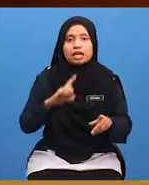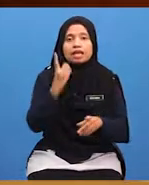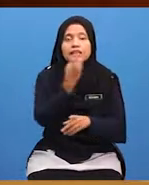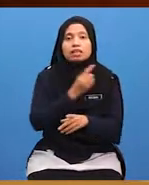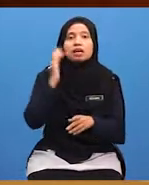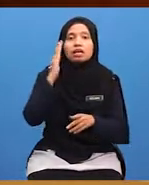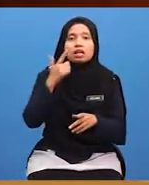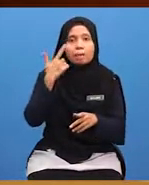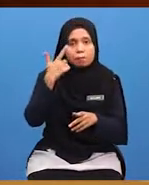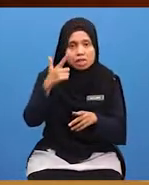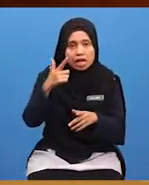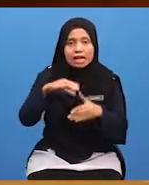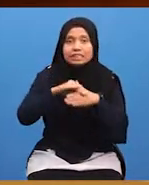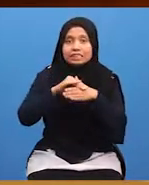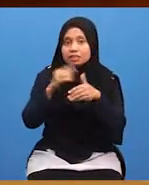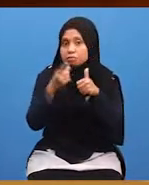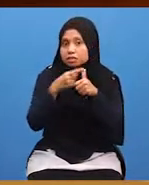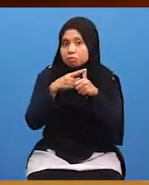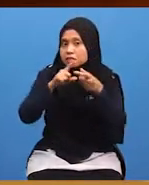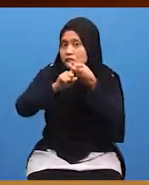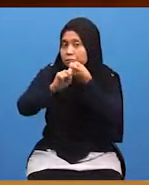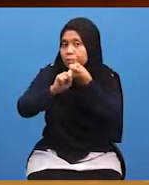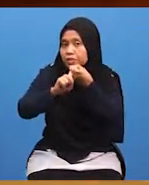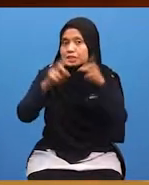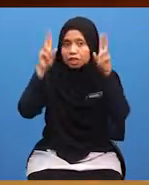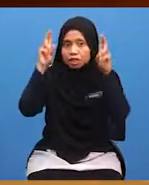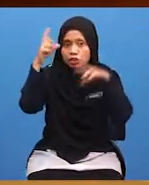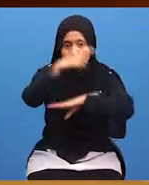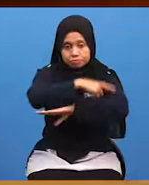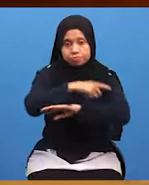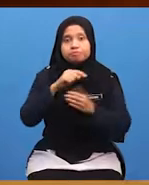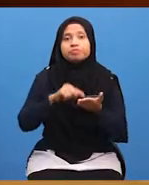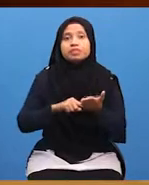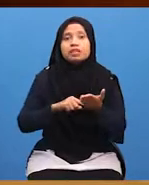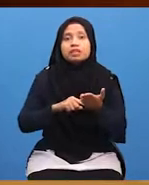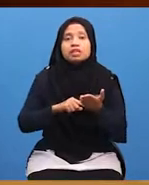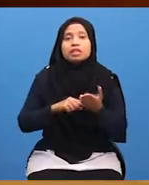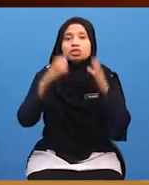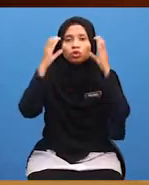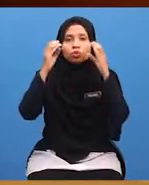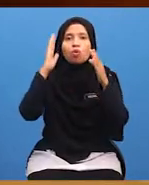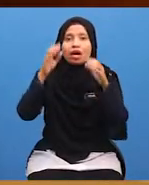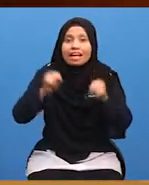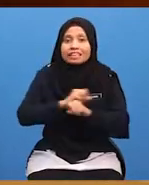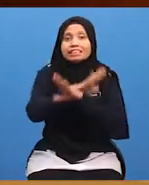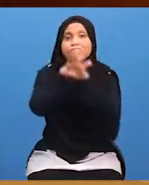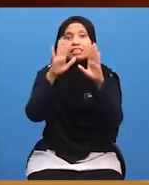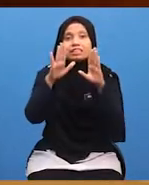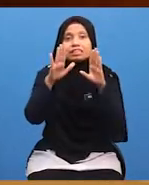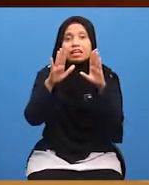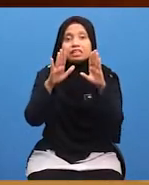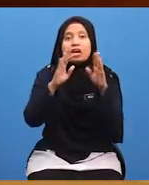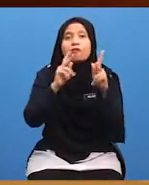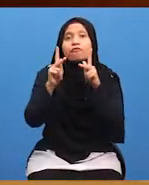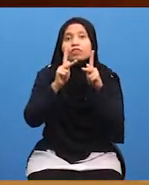akan melihat kepada isi pertama berkaitan tajuk kita untuk hari ini, di mana cikgu akan menerangkan tentang